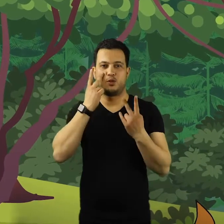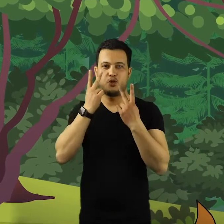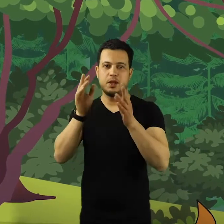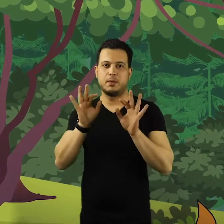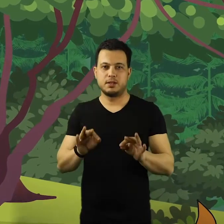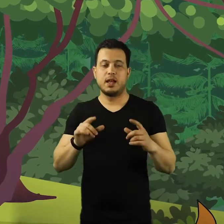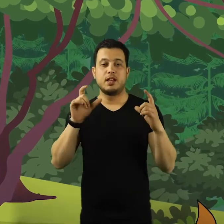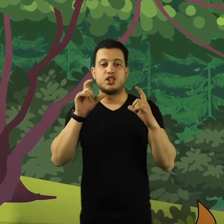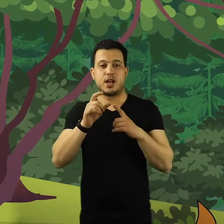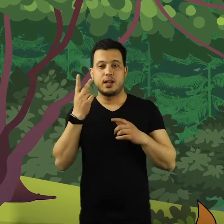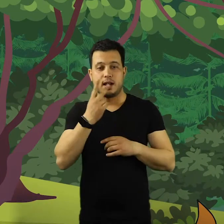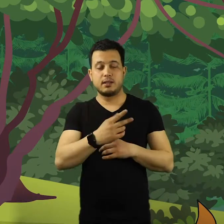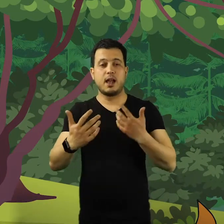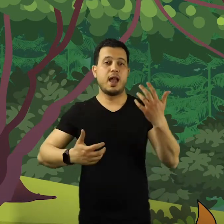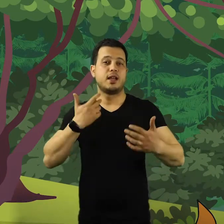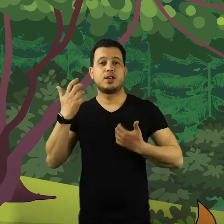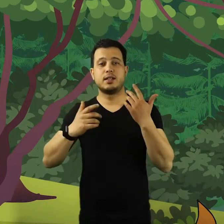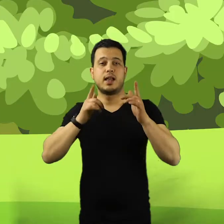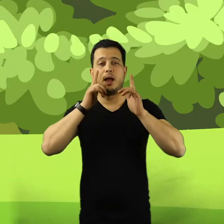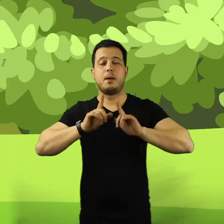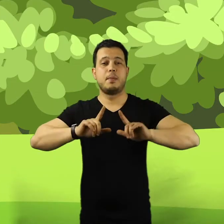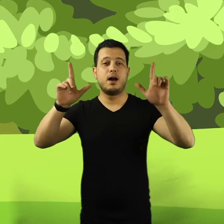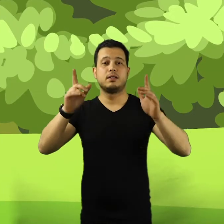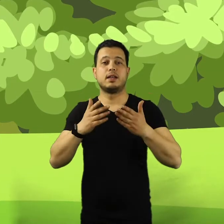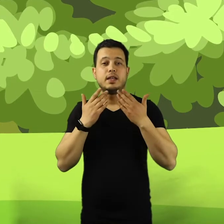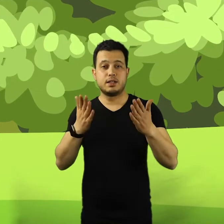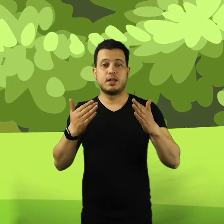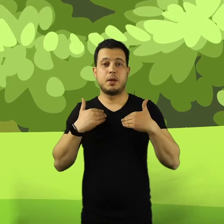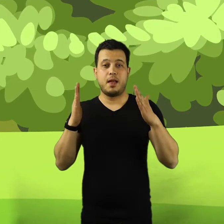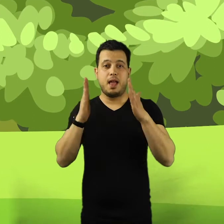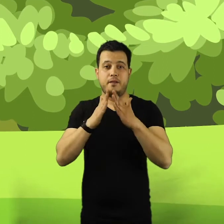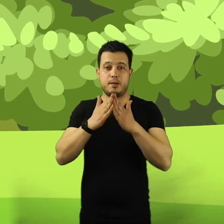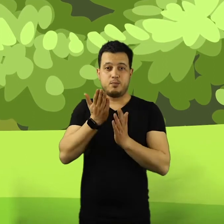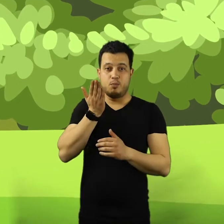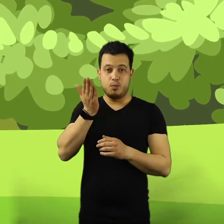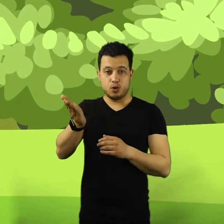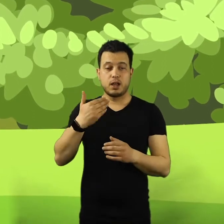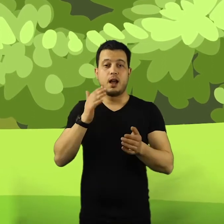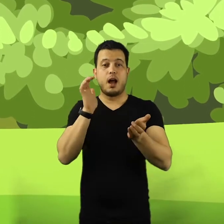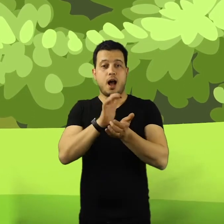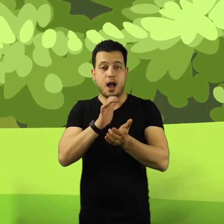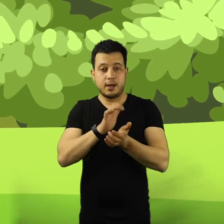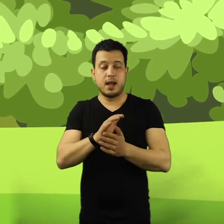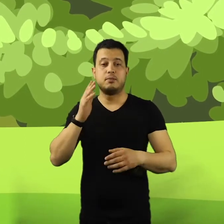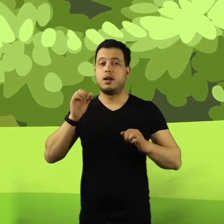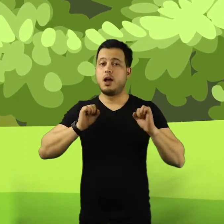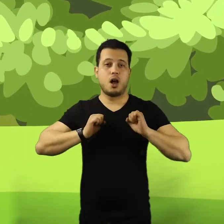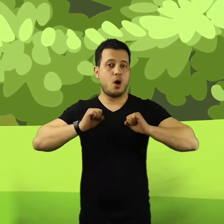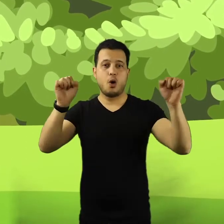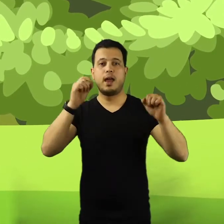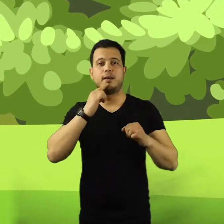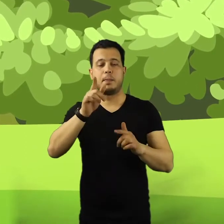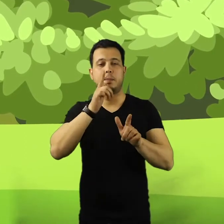Şeneren heyecanla bağırdı İşte işte evim orada İşte ailem yaşasın